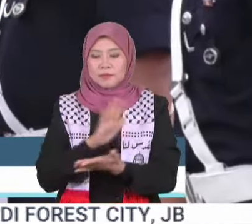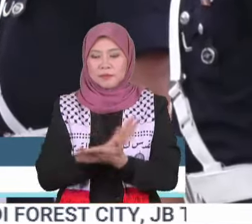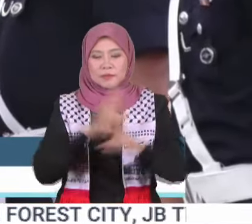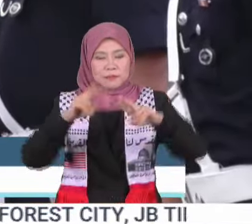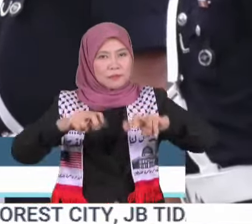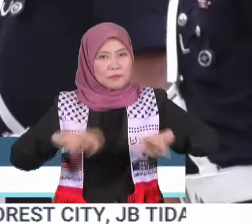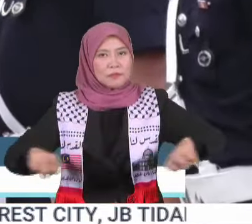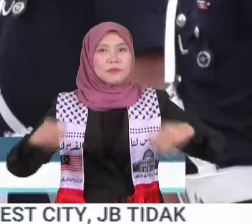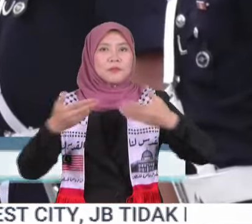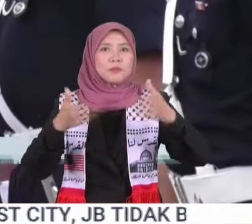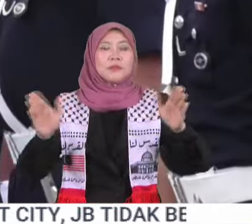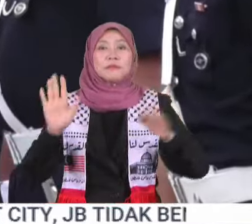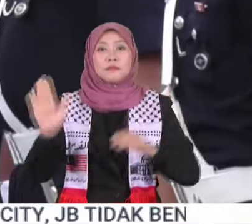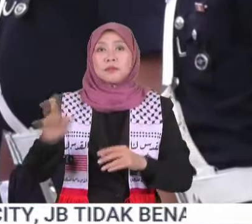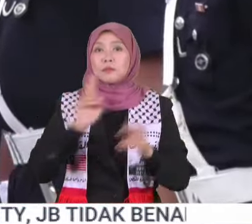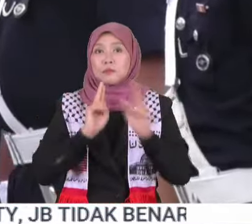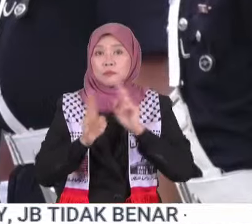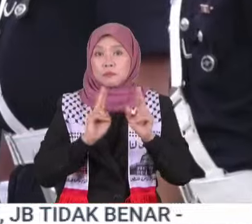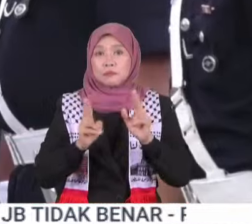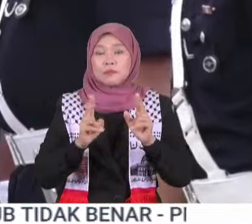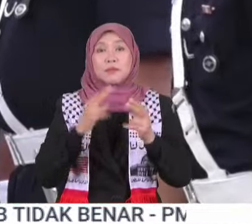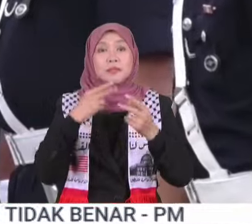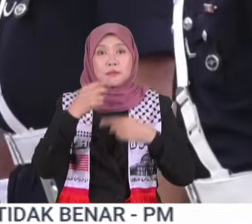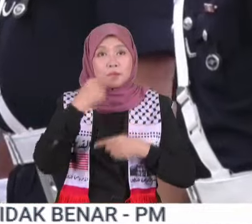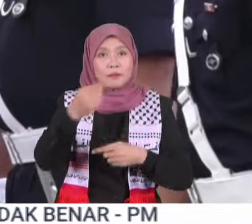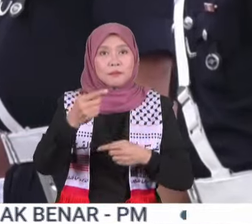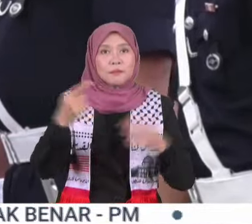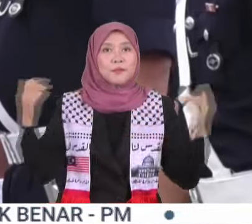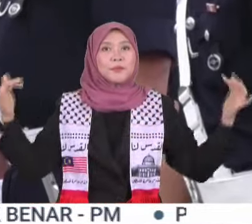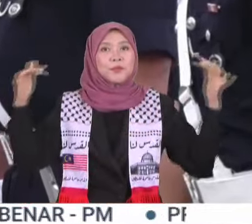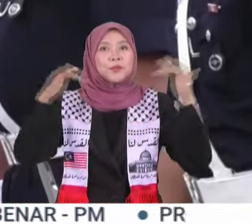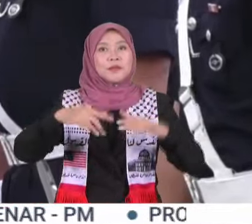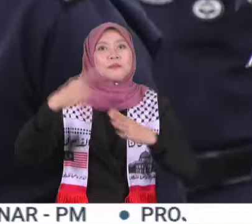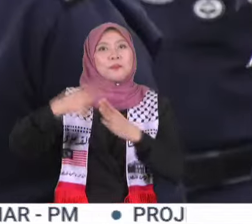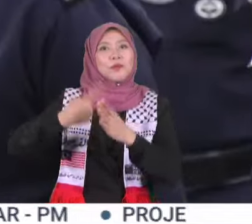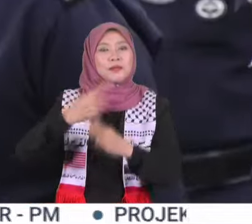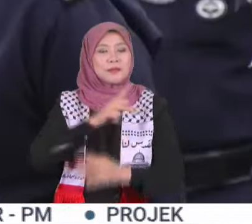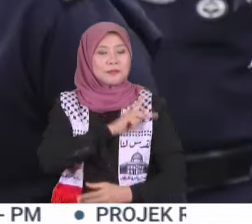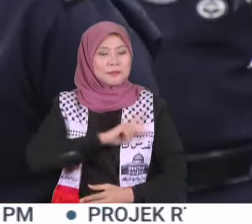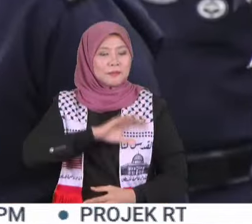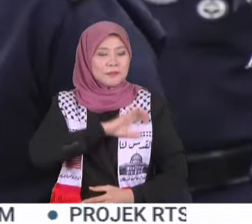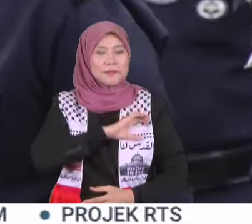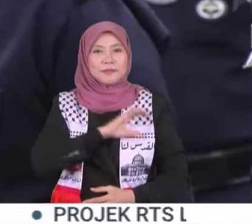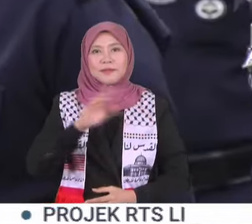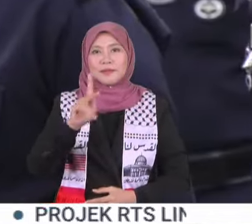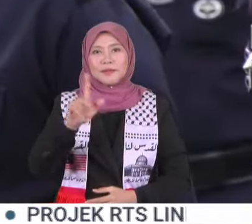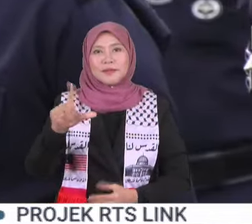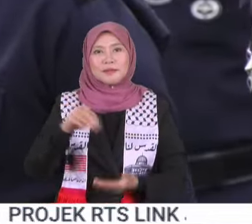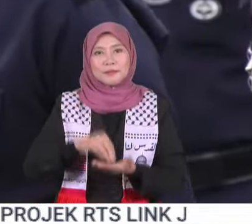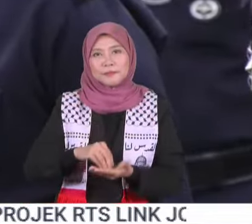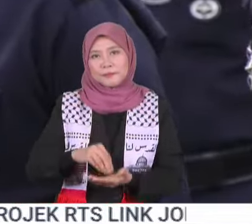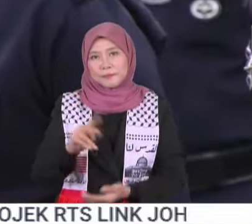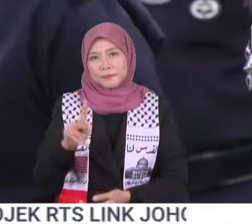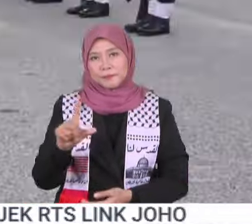kertas siasatan dibuka. Beliau bercakap kepada media selepas perhimpunan bulanan Ketua Polis Kuala Lumpur di Ibu Negara.